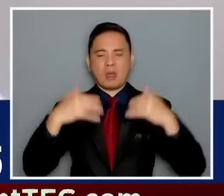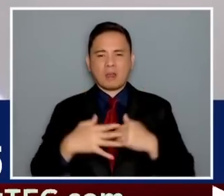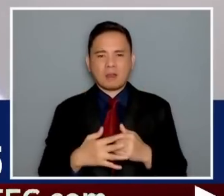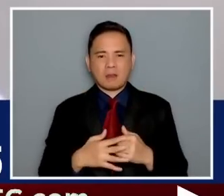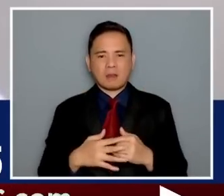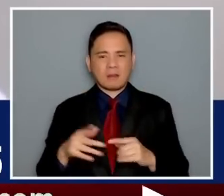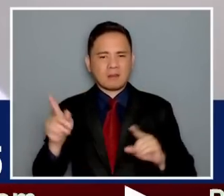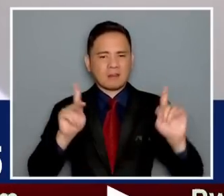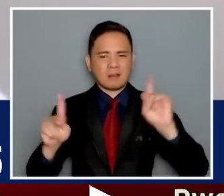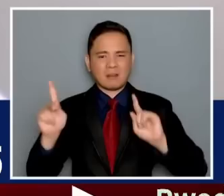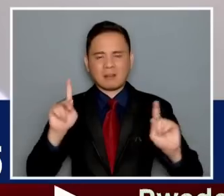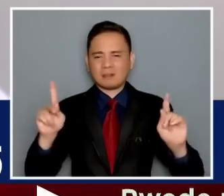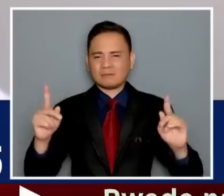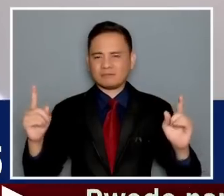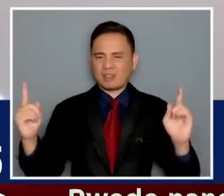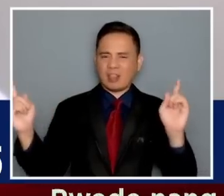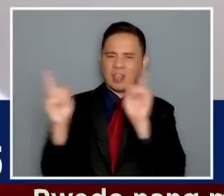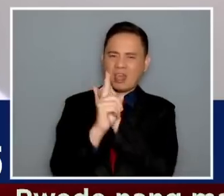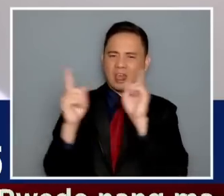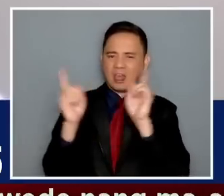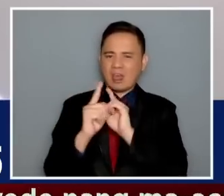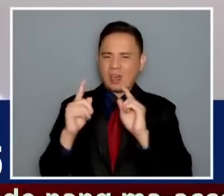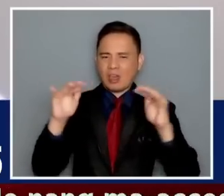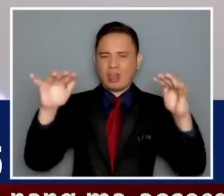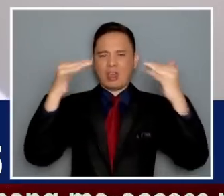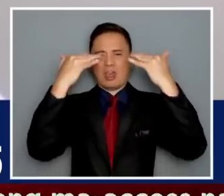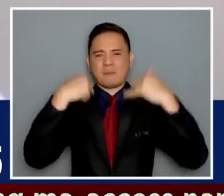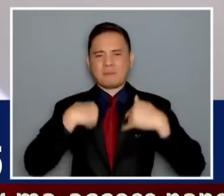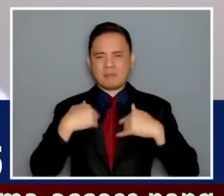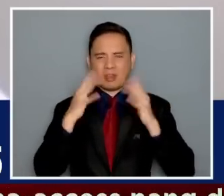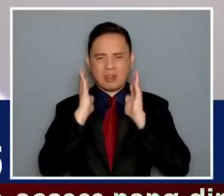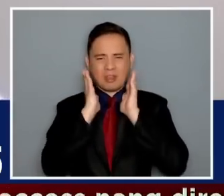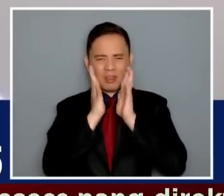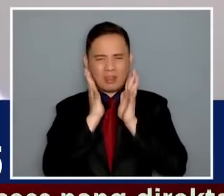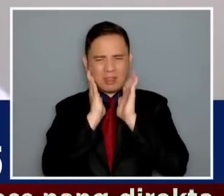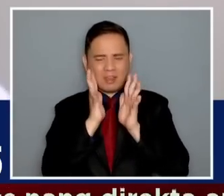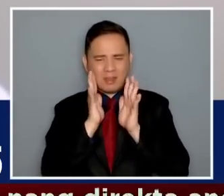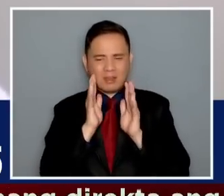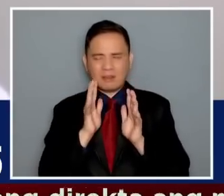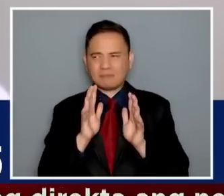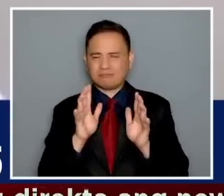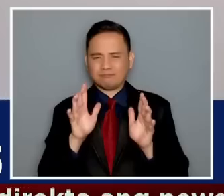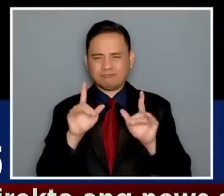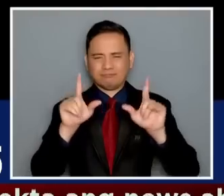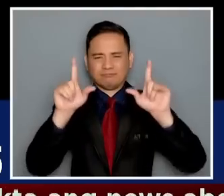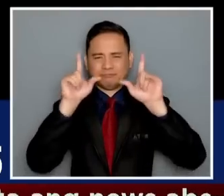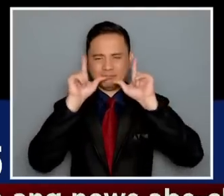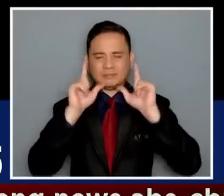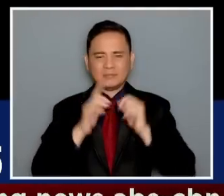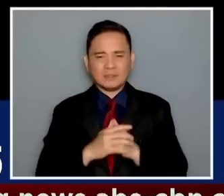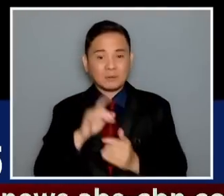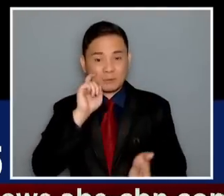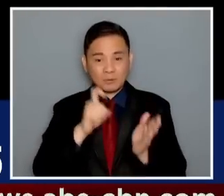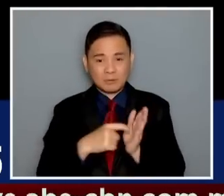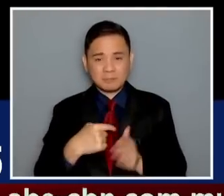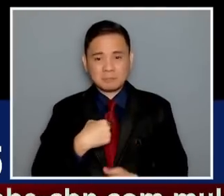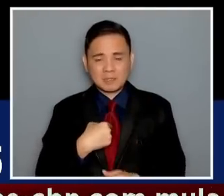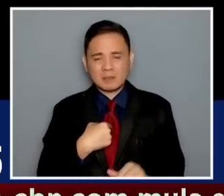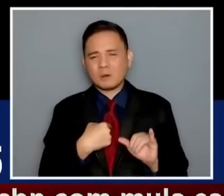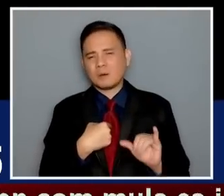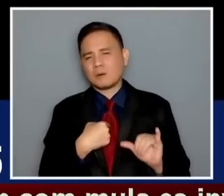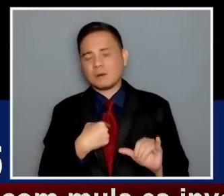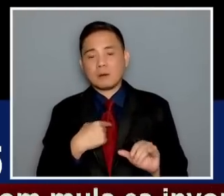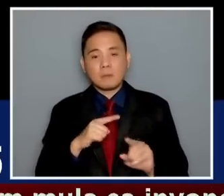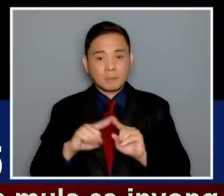mga fellow passengers ko. Tumitingin po sila. Alam po nila, nakikita po nila ako. Pero yung mga guards